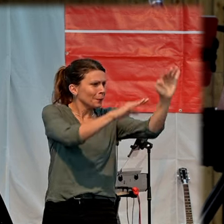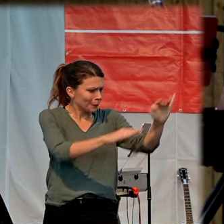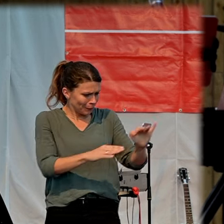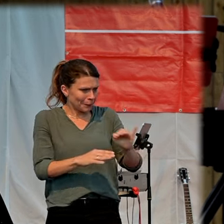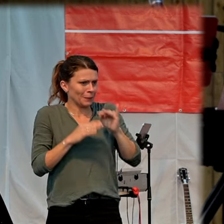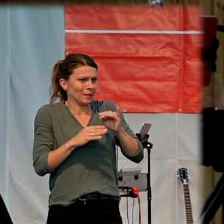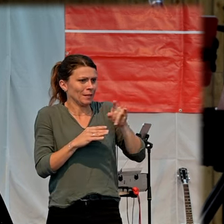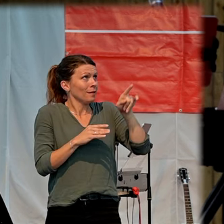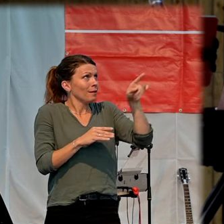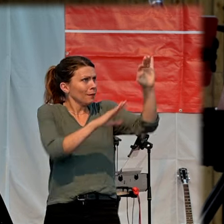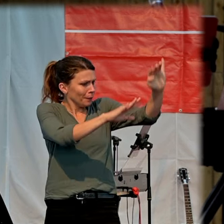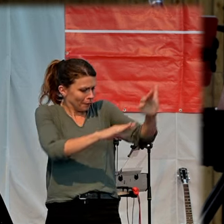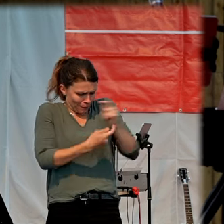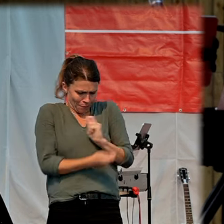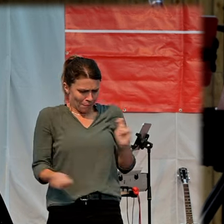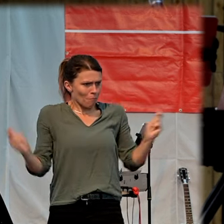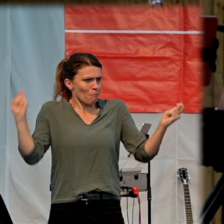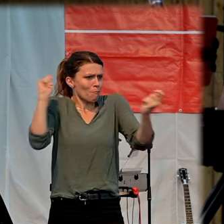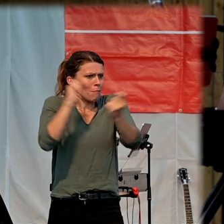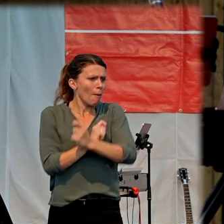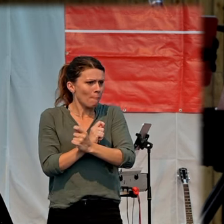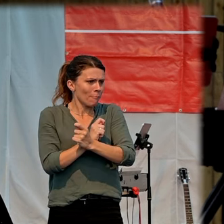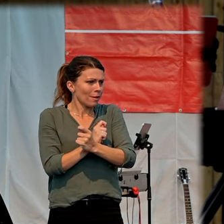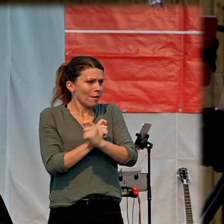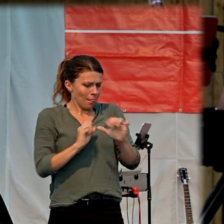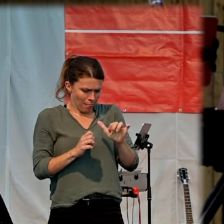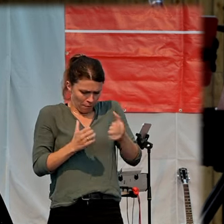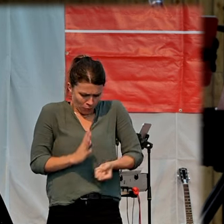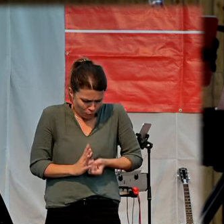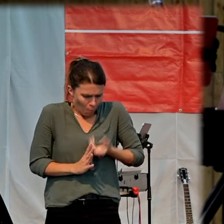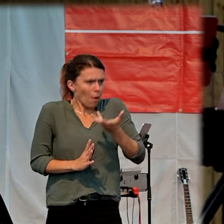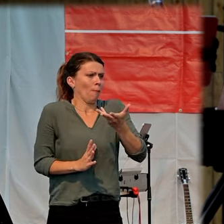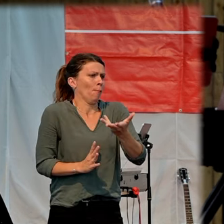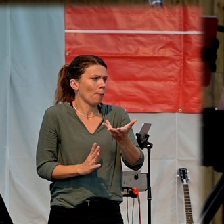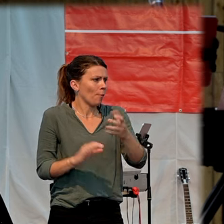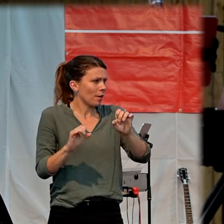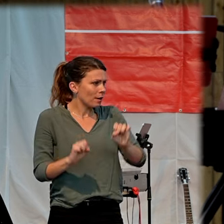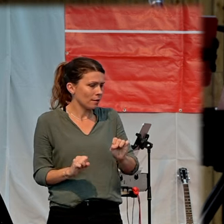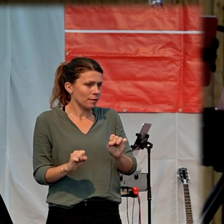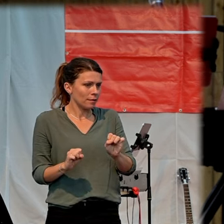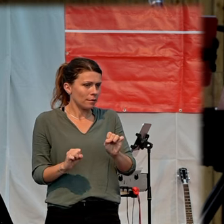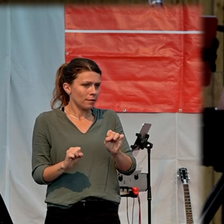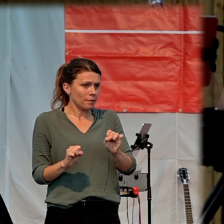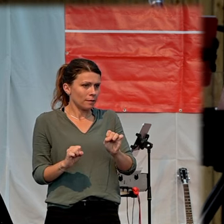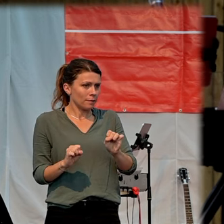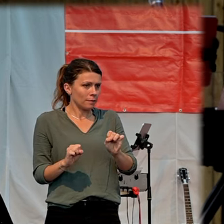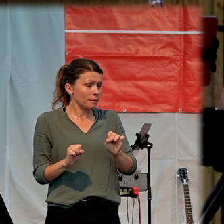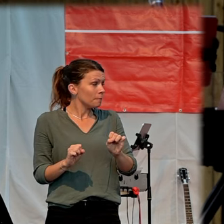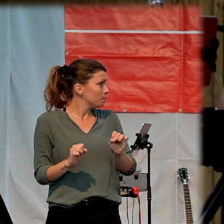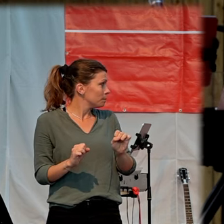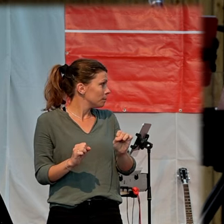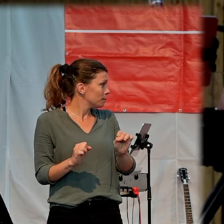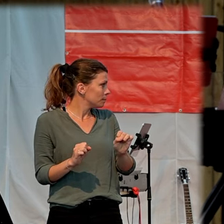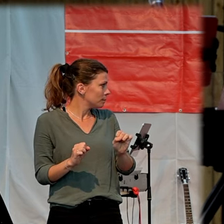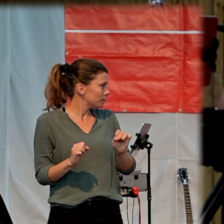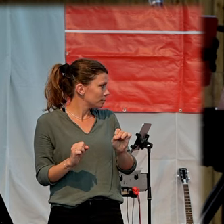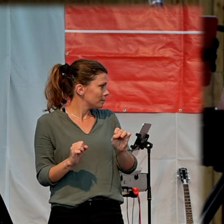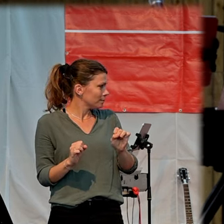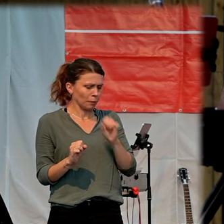transformiert. Es ist wie eine Lebensquelle in uns. Mein Ohr fällt gerade ab. Nee, das ist der